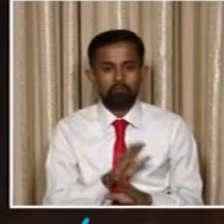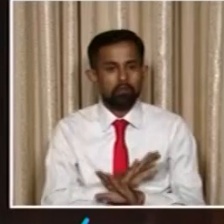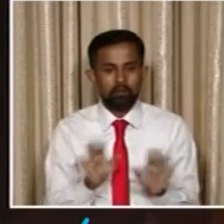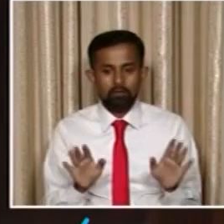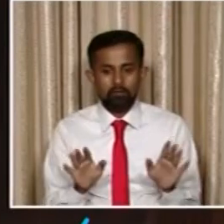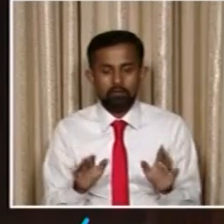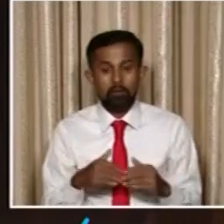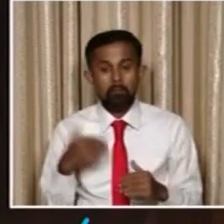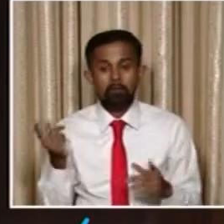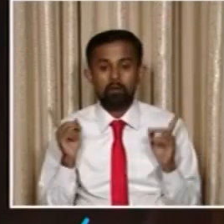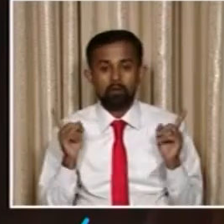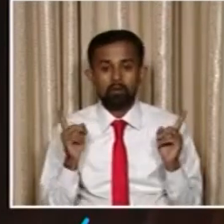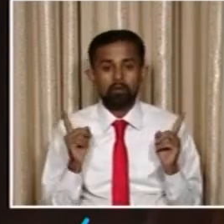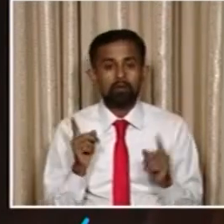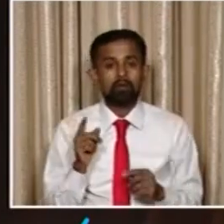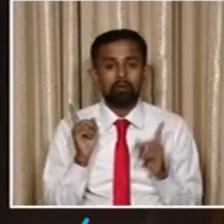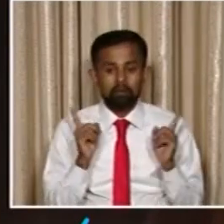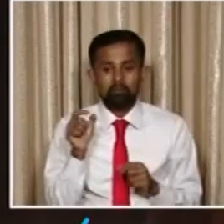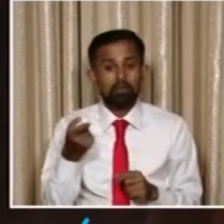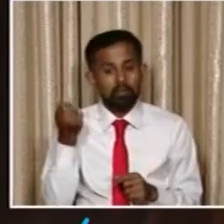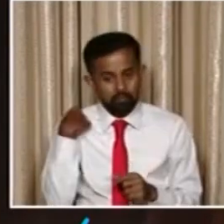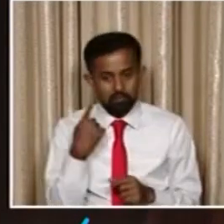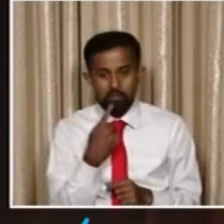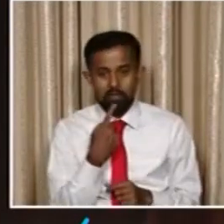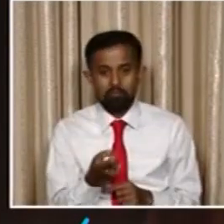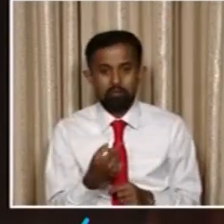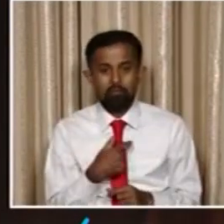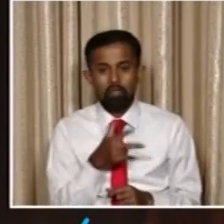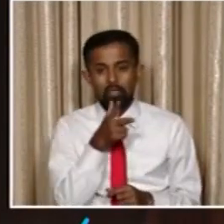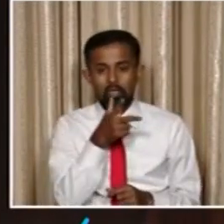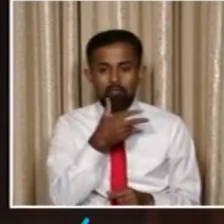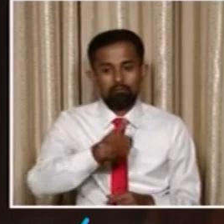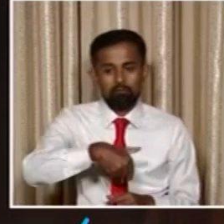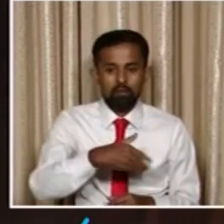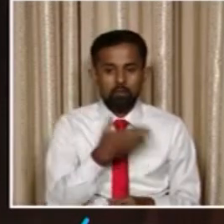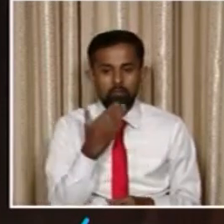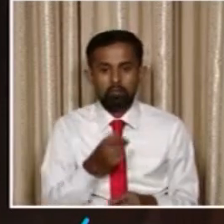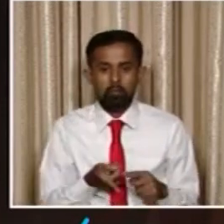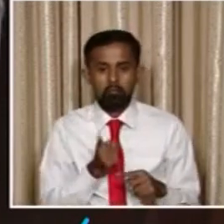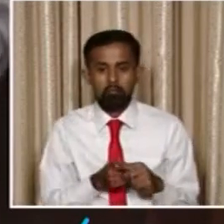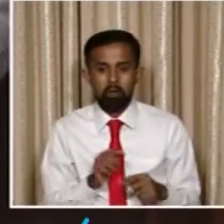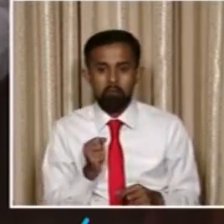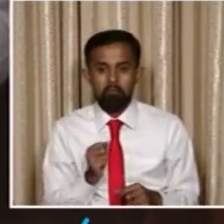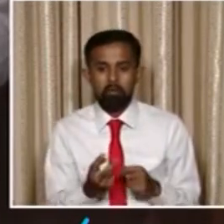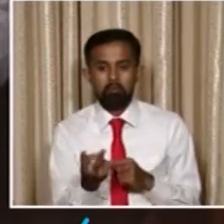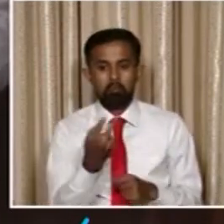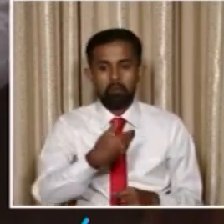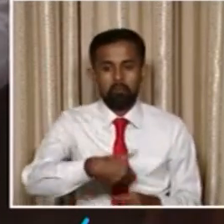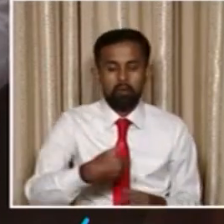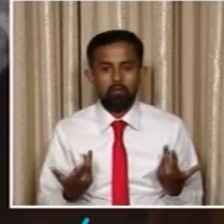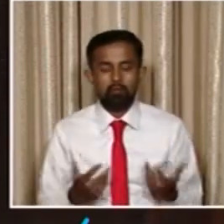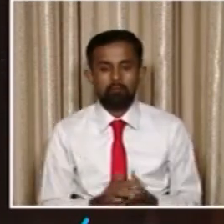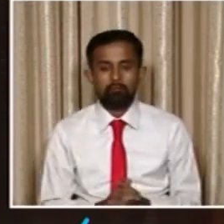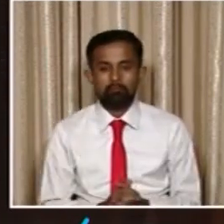නෙවෙයි. පිටිනේ ක්‍රීඩා කරන ක්‍රීඩකයෝ. මම එදත් කිව්වා අපිට කටෙන් ක්‍රිකට් ගහන්න පුළුවන් හැබැයි පැයට කිලෝමීටර් 150ට බෝල එනකොට බැට් එක දාගන්න බෑ